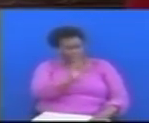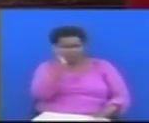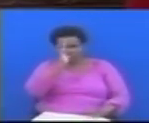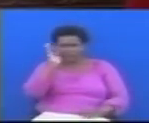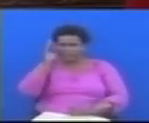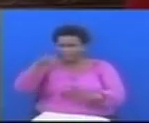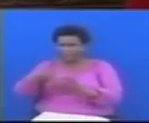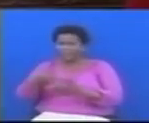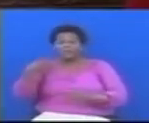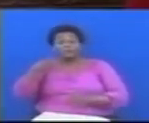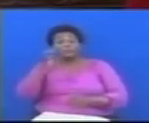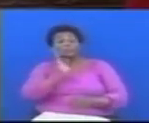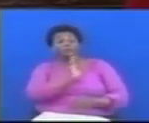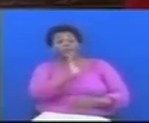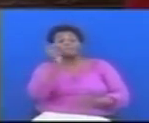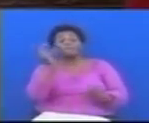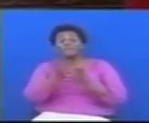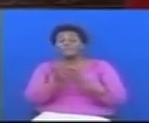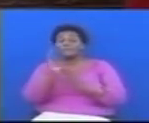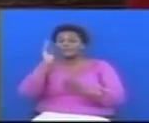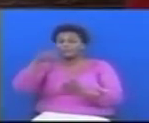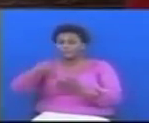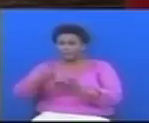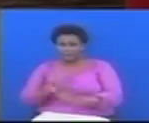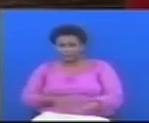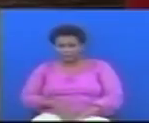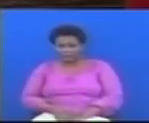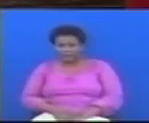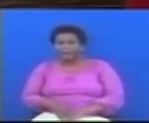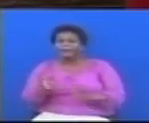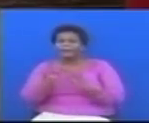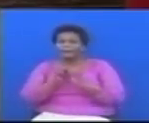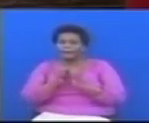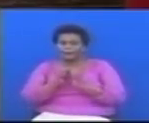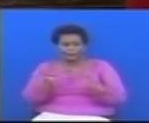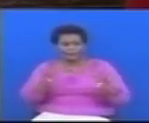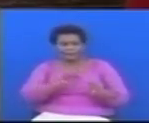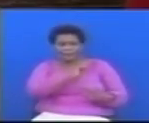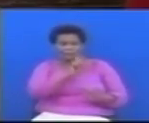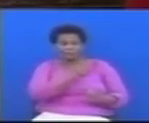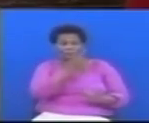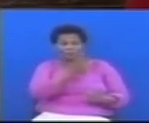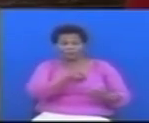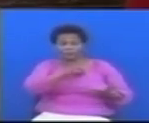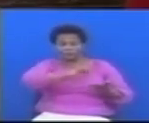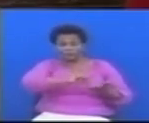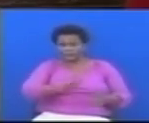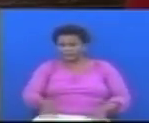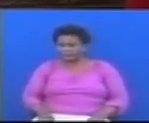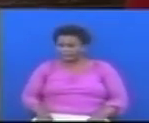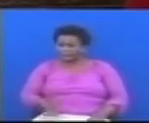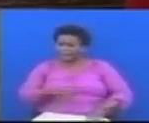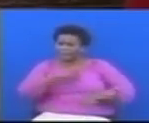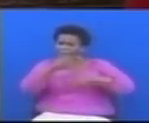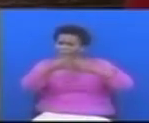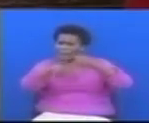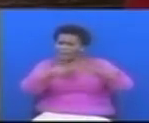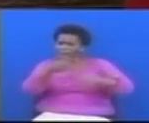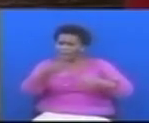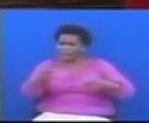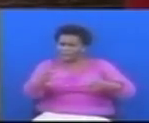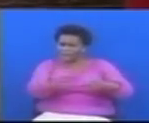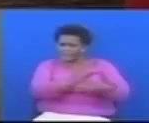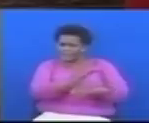atakuwa yuko Mkalama kwa swala hili. Maswali mawili ya nyongeza. Katika swala zima la mradi wa ujazilizi hasa